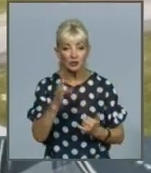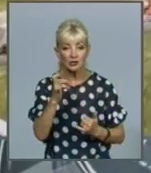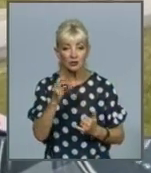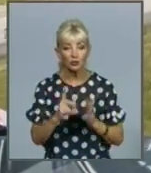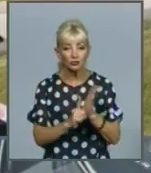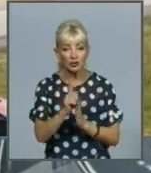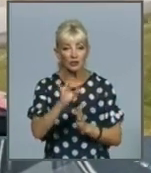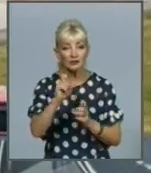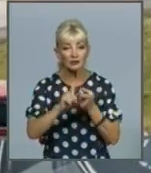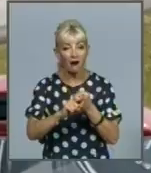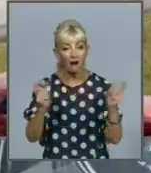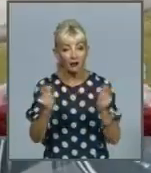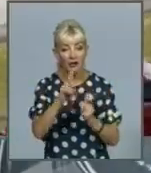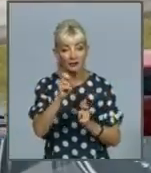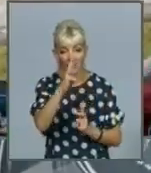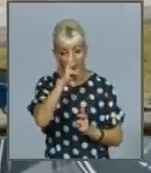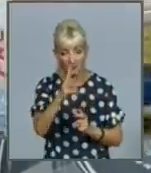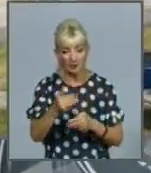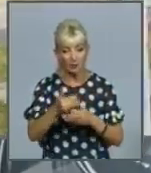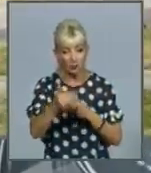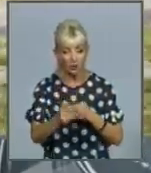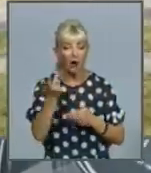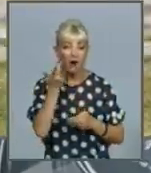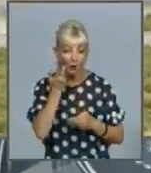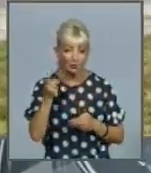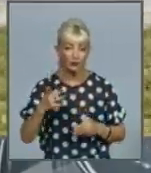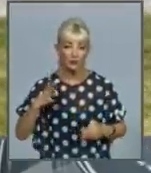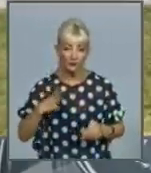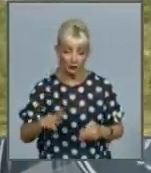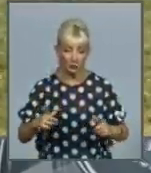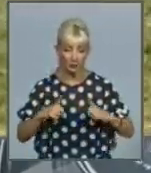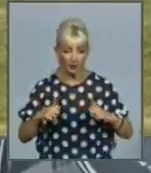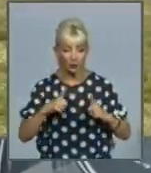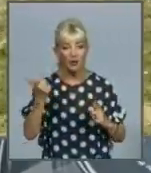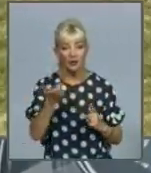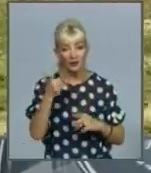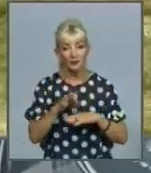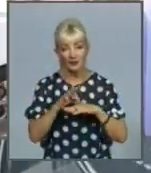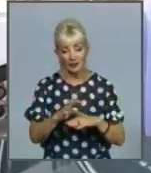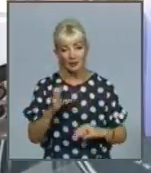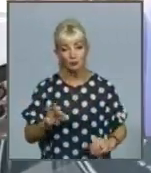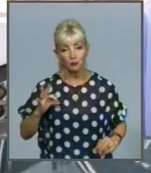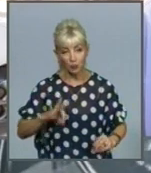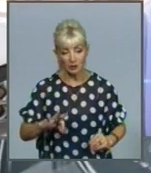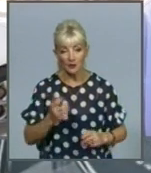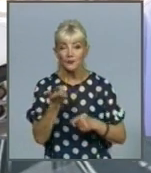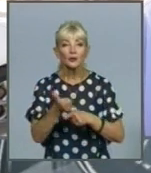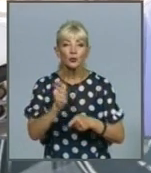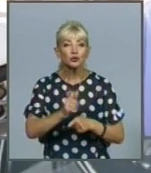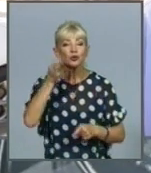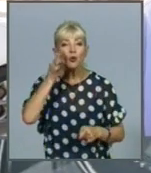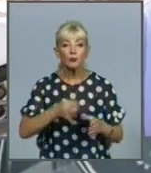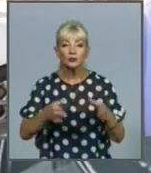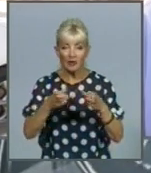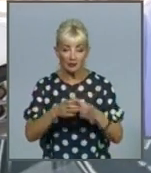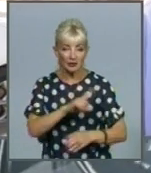из-за карантина на 3 месяца позже обычного, но вынужденный простой харьковчане провели с пользой. Очень опытная команда,